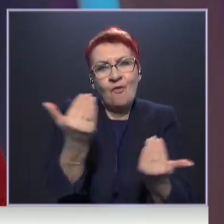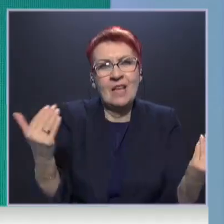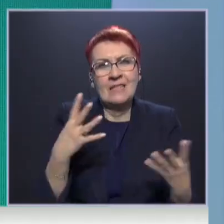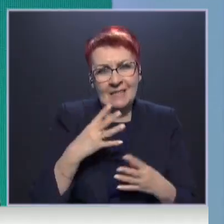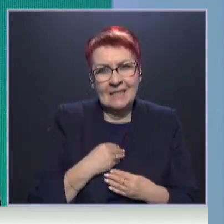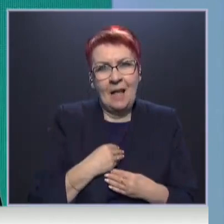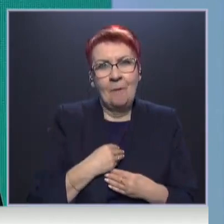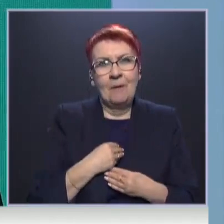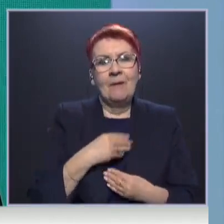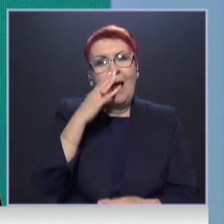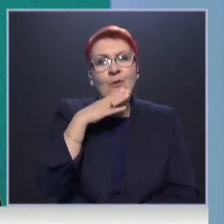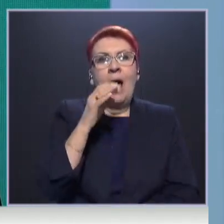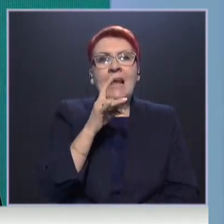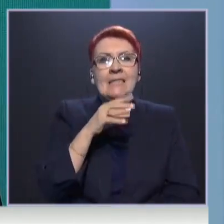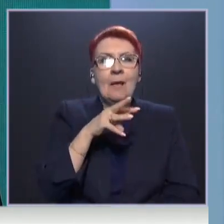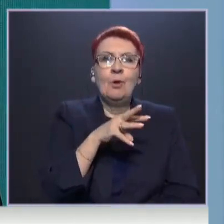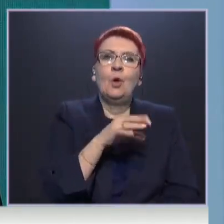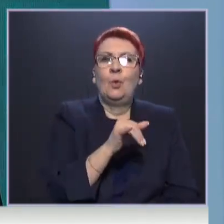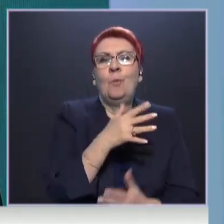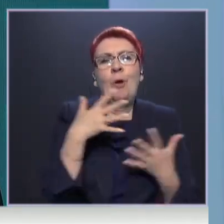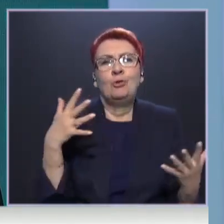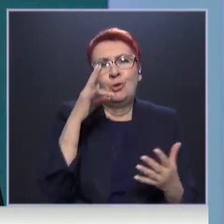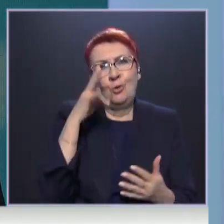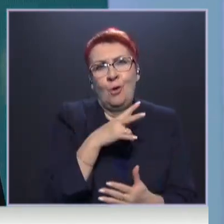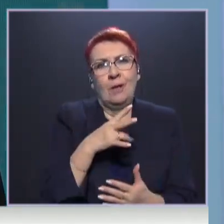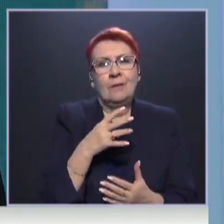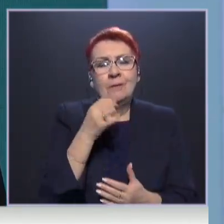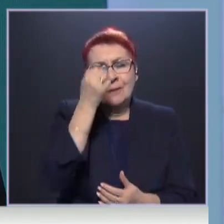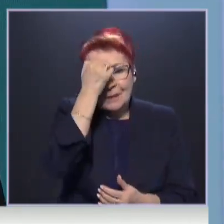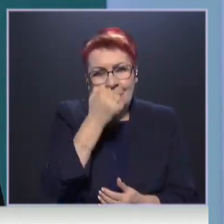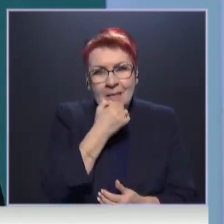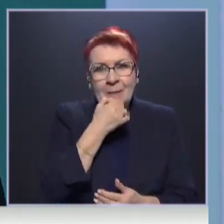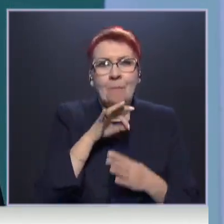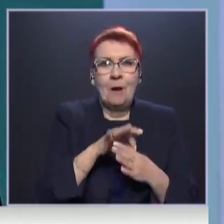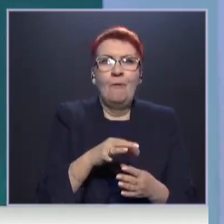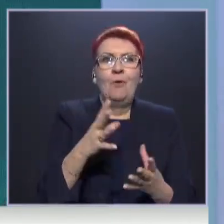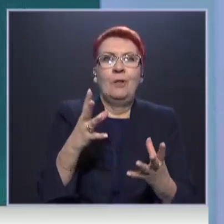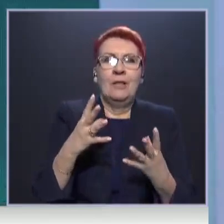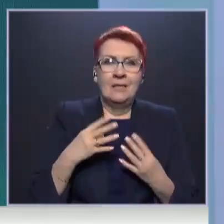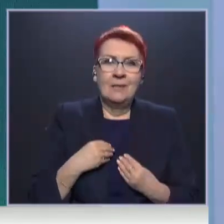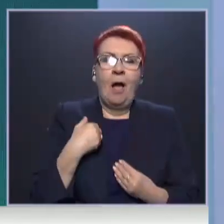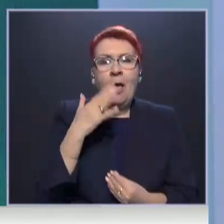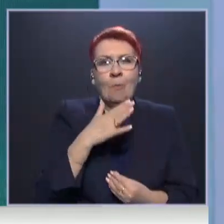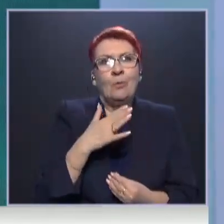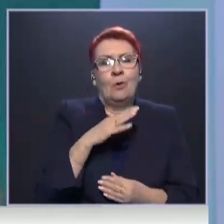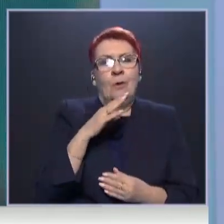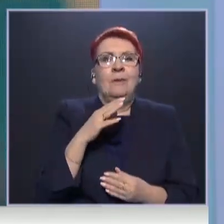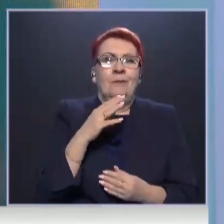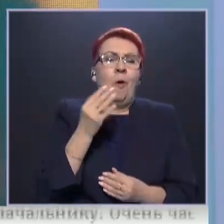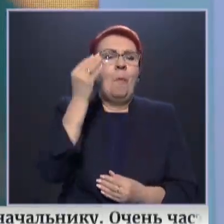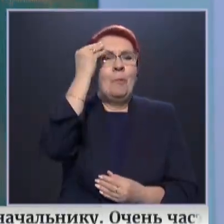Артемию спасибо огромное за то, что отвечал сегодня и провел с нами этот замечательный день. А я буду ходить под впечатлением прямого